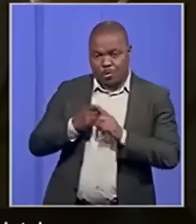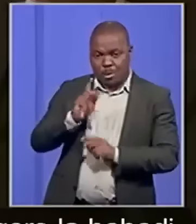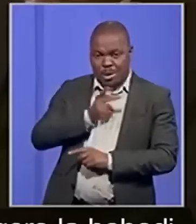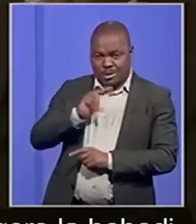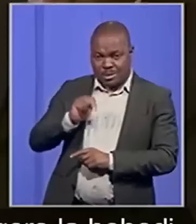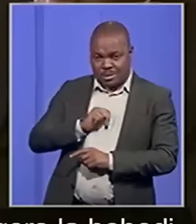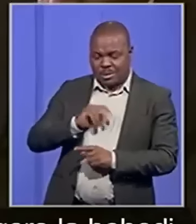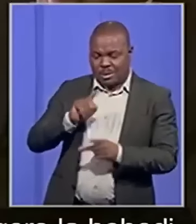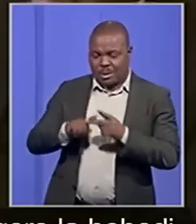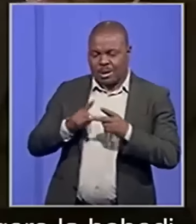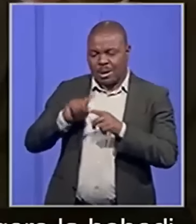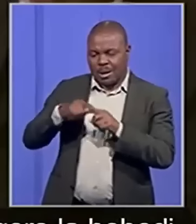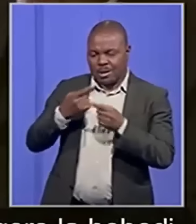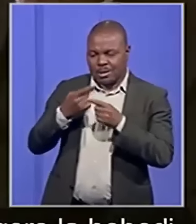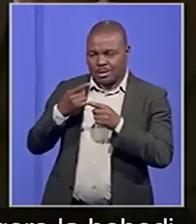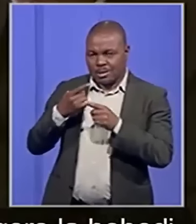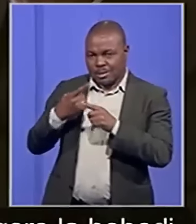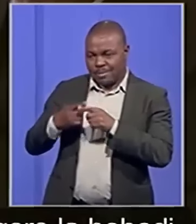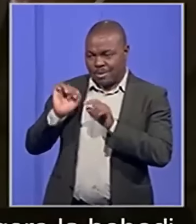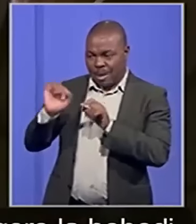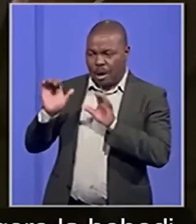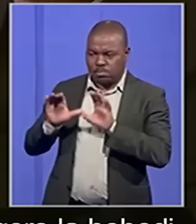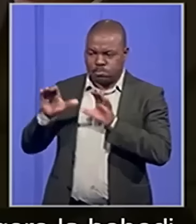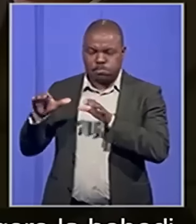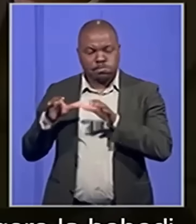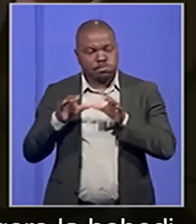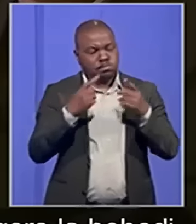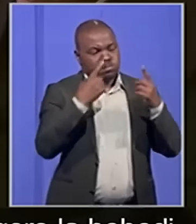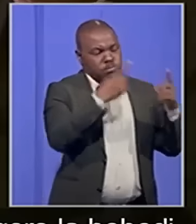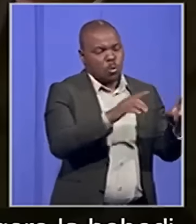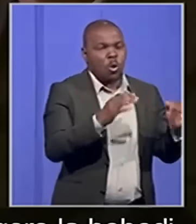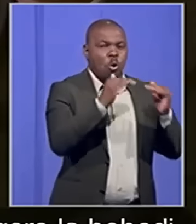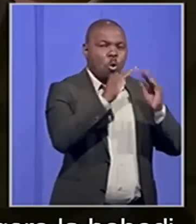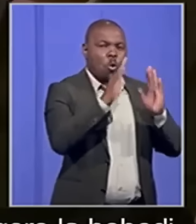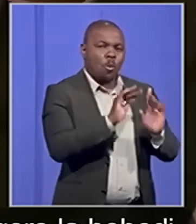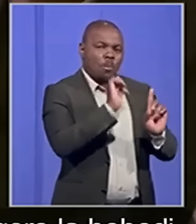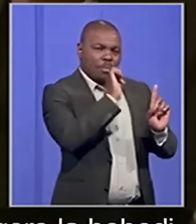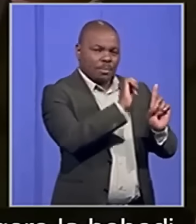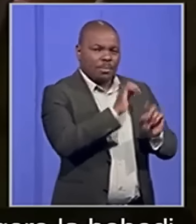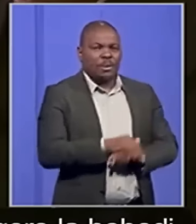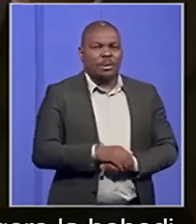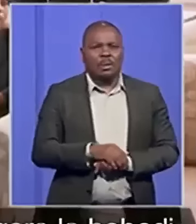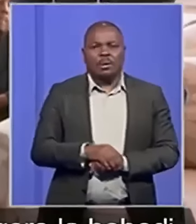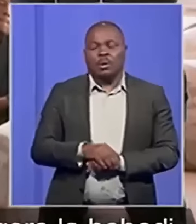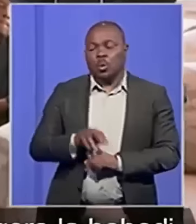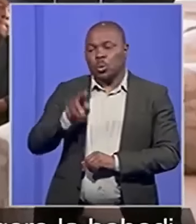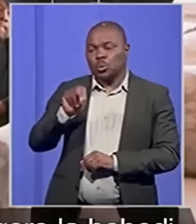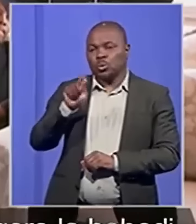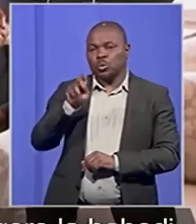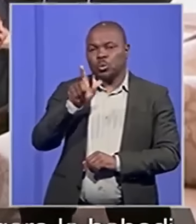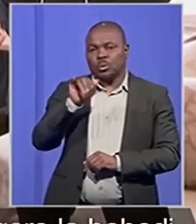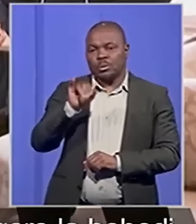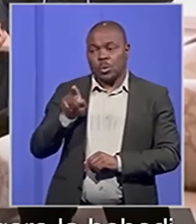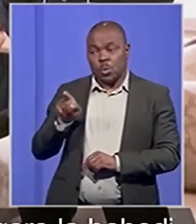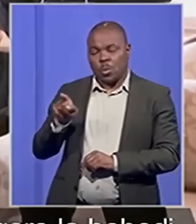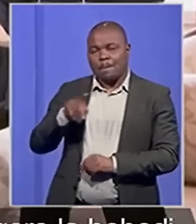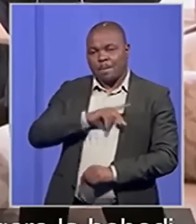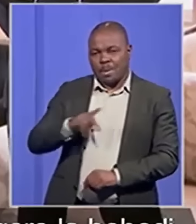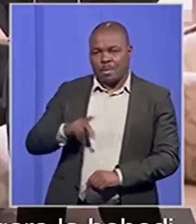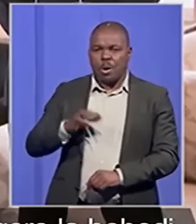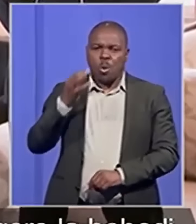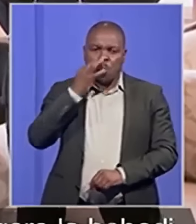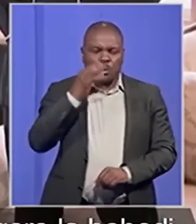le kabinete ya gagwe ba hlole ba etetše gona lapeng la Mthethwa. Tonakgolo Thamsanqa Ntuli o retile motseta yo Afrika Borwa ka nageng